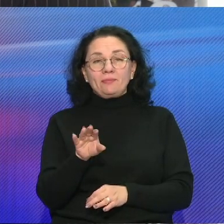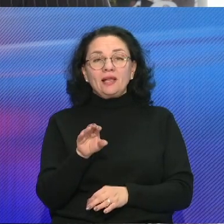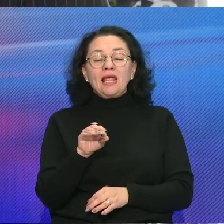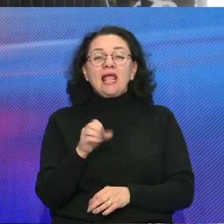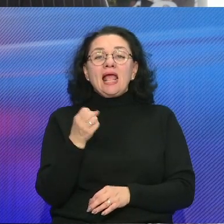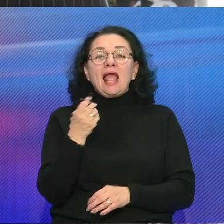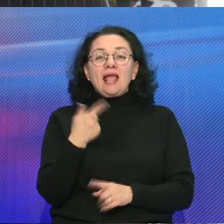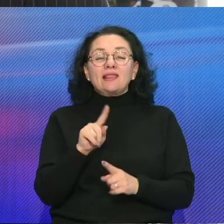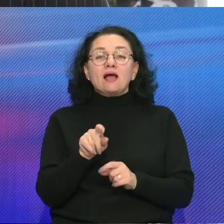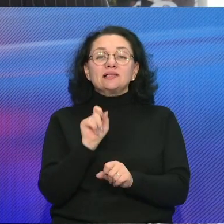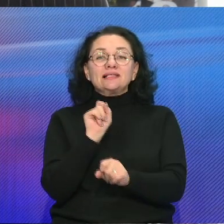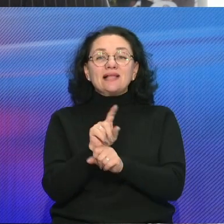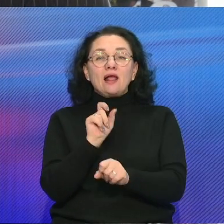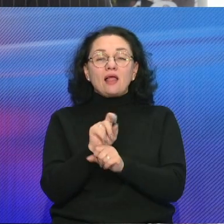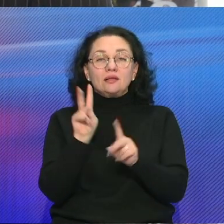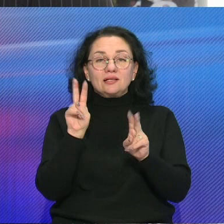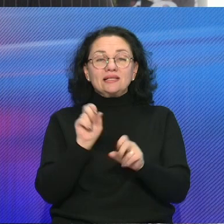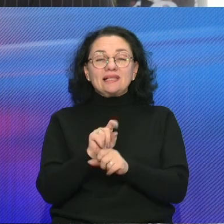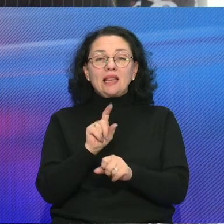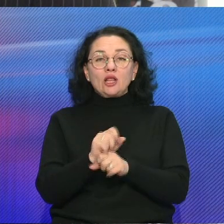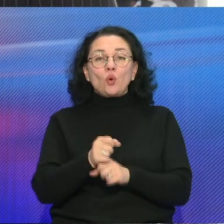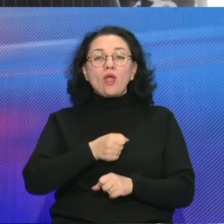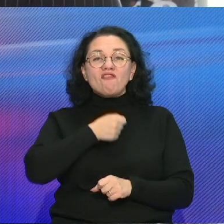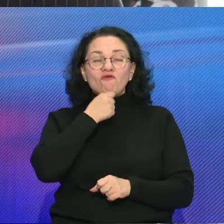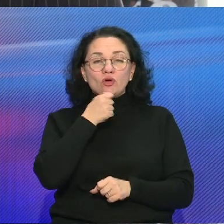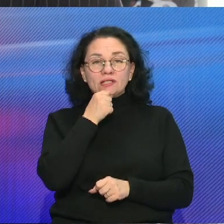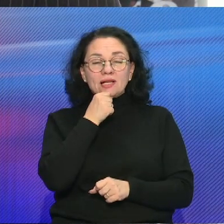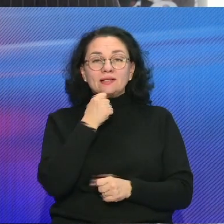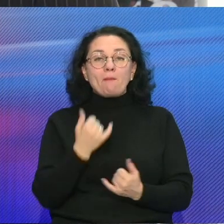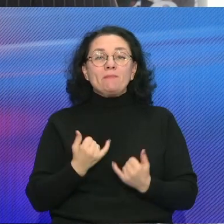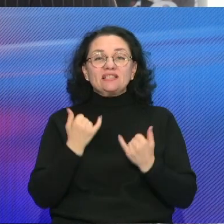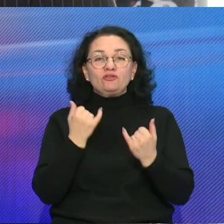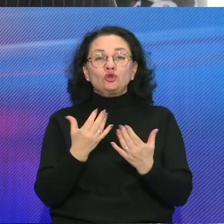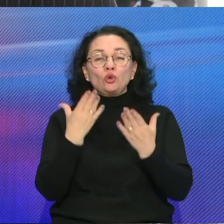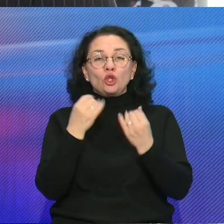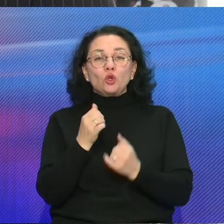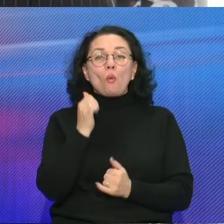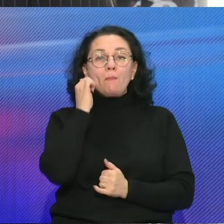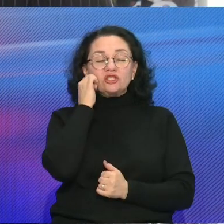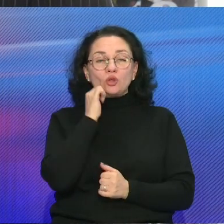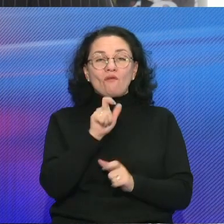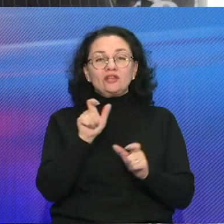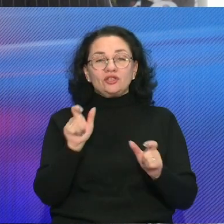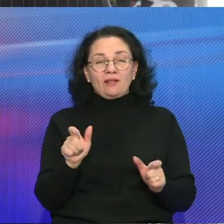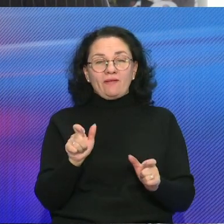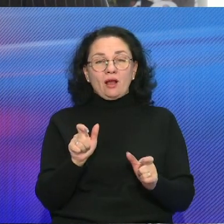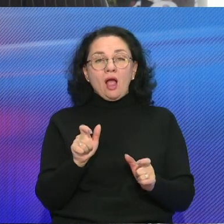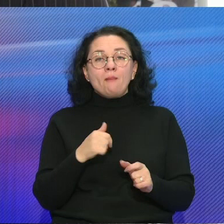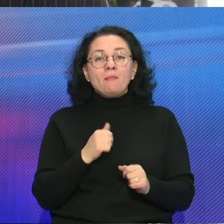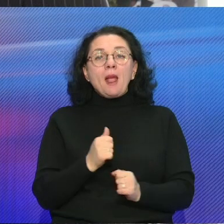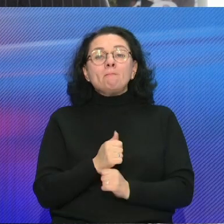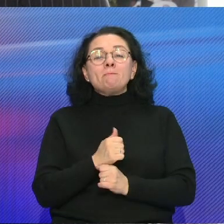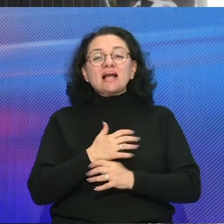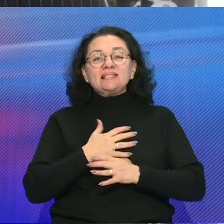декада, золотой возраст, посвященный Дню пожилого человека. В эти дни мы максимально стремились привлечь наших